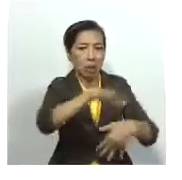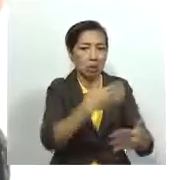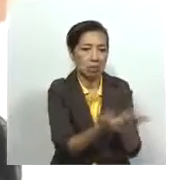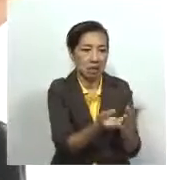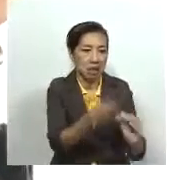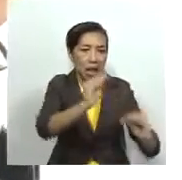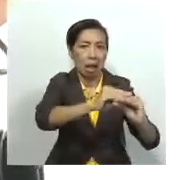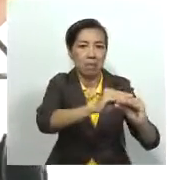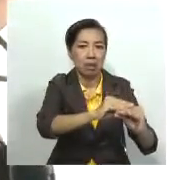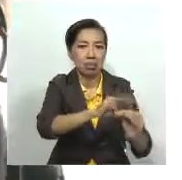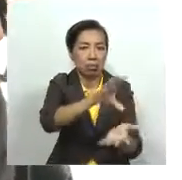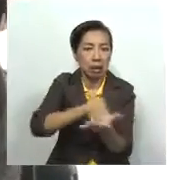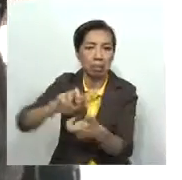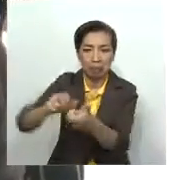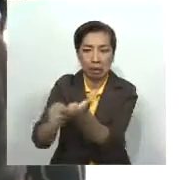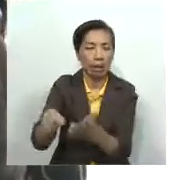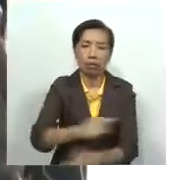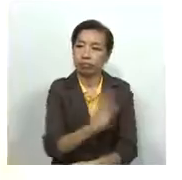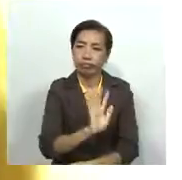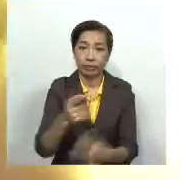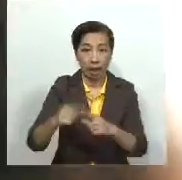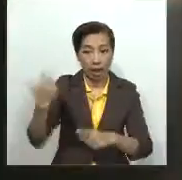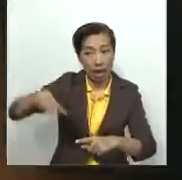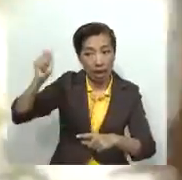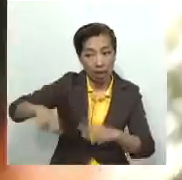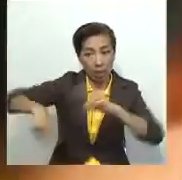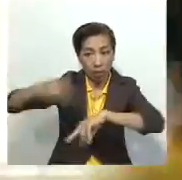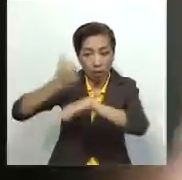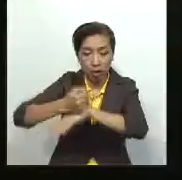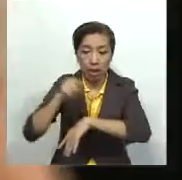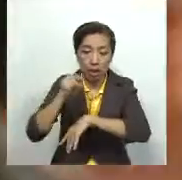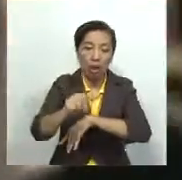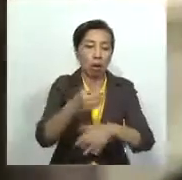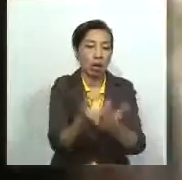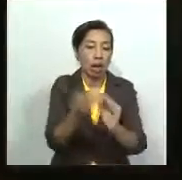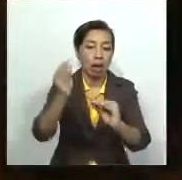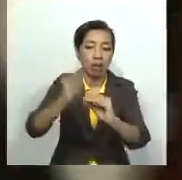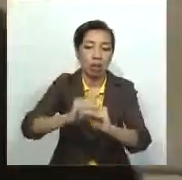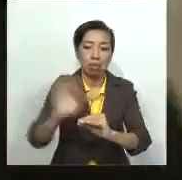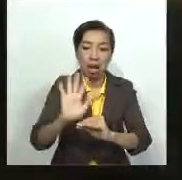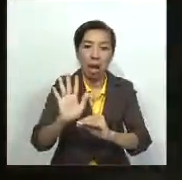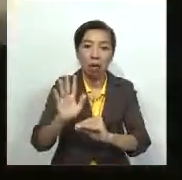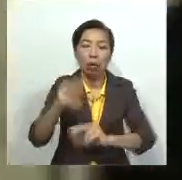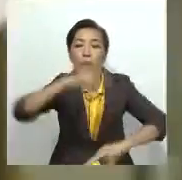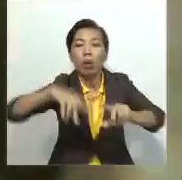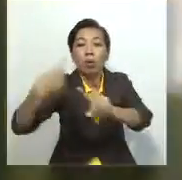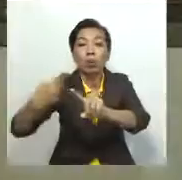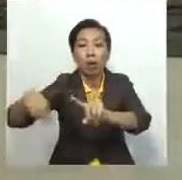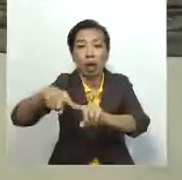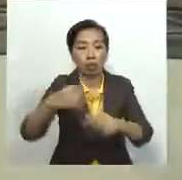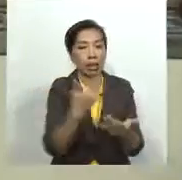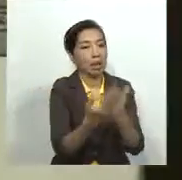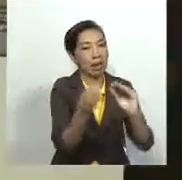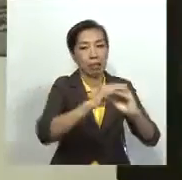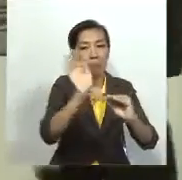แรกแต่ก็ไม่เป็นปัญหาถ้าหากศาลมีคำสั่งคุ้มครองชั่วคราวก็ยังสามารถกลับไปใช้ราคาเดิมได้ค่ะอย่างไรก็ตาม